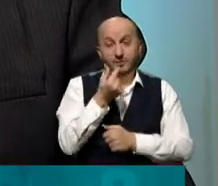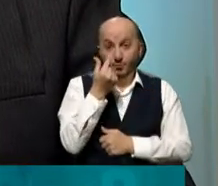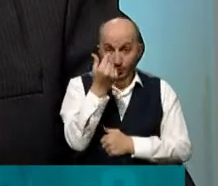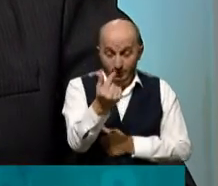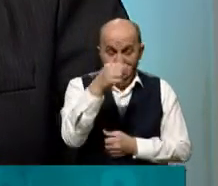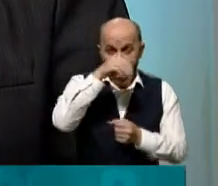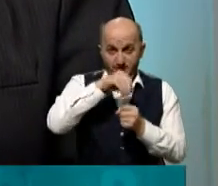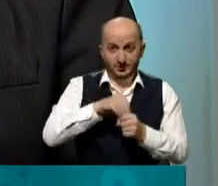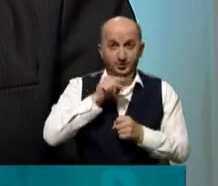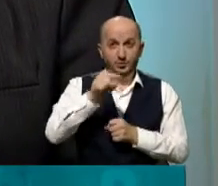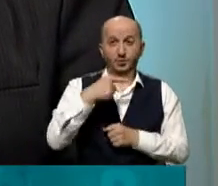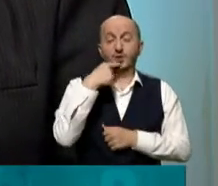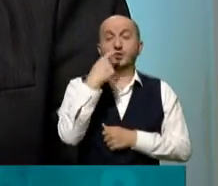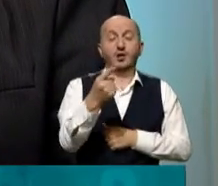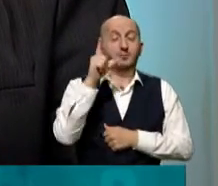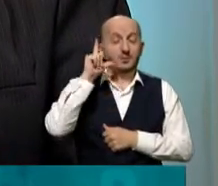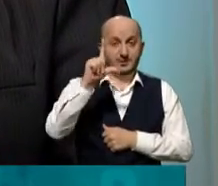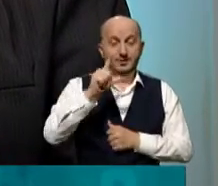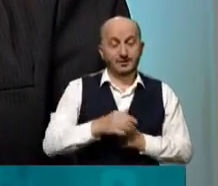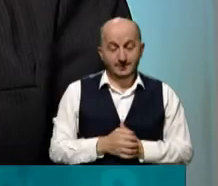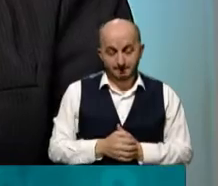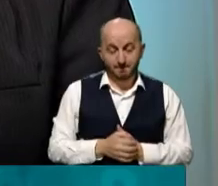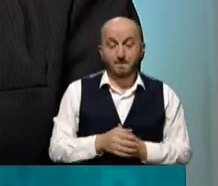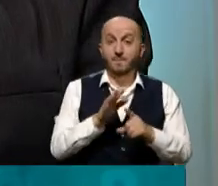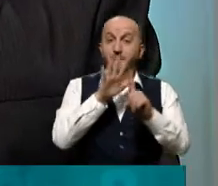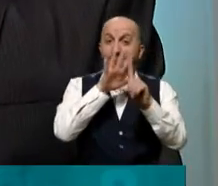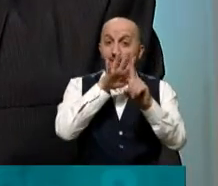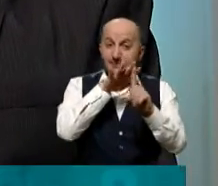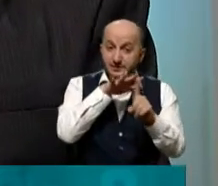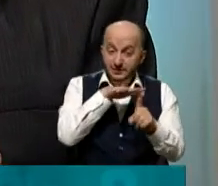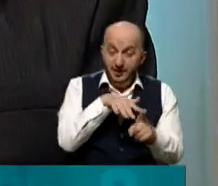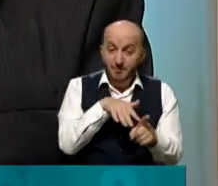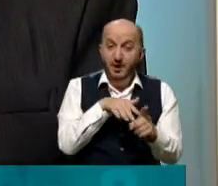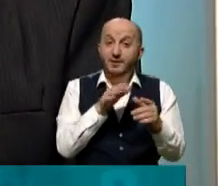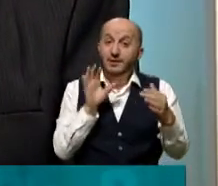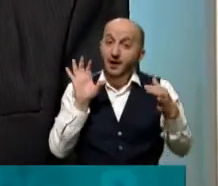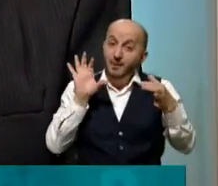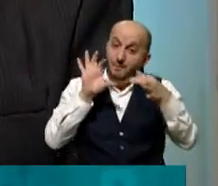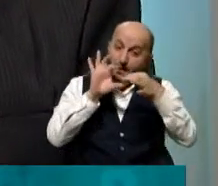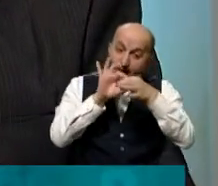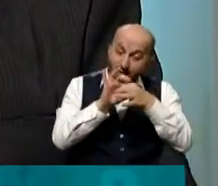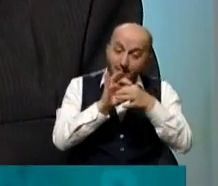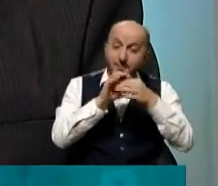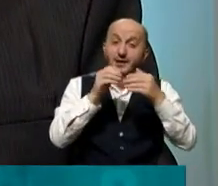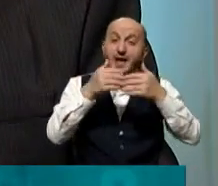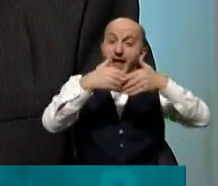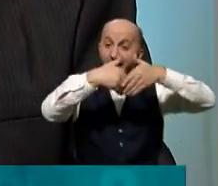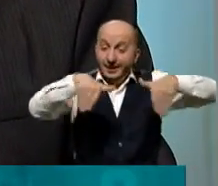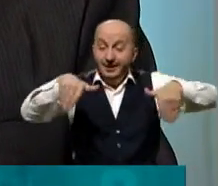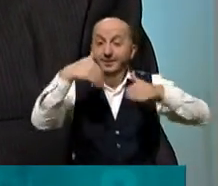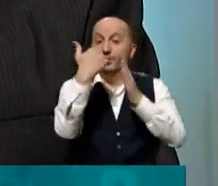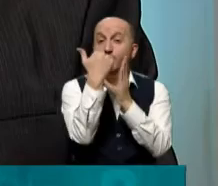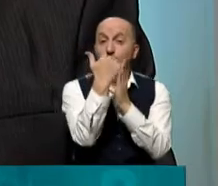için şunları söylememiz lazım. Yani cemaate iktidayı engelleyen kurallar nelerdir?